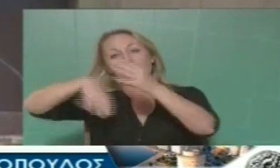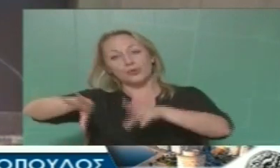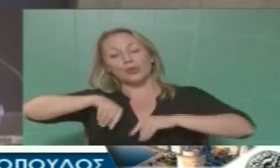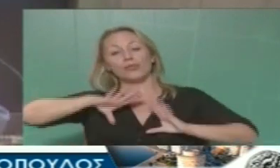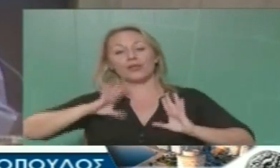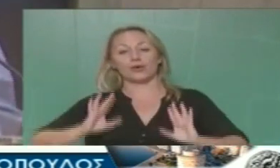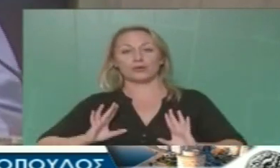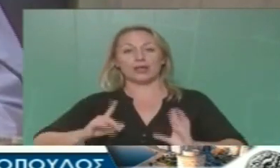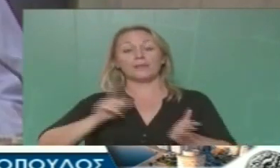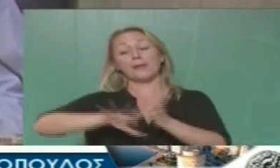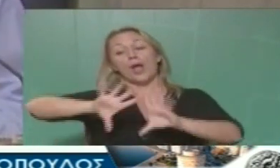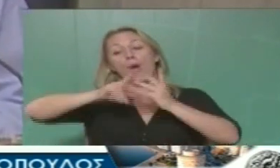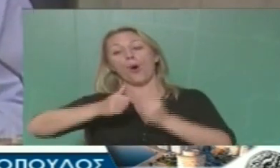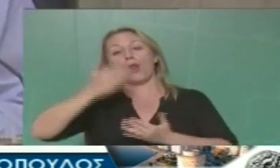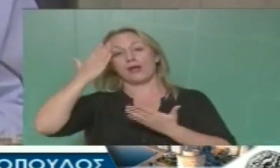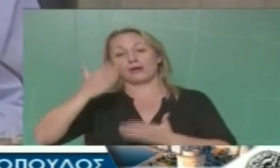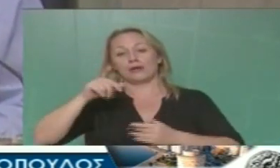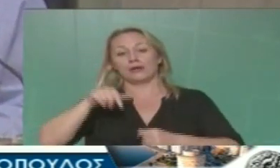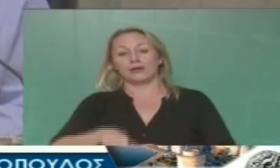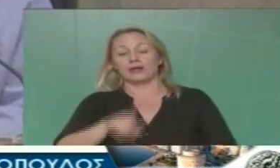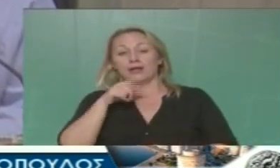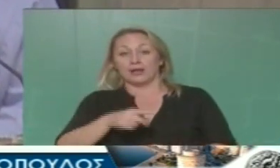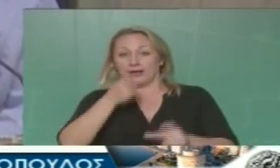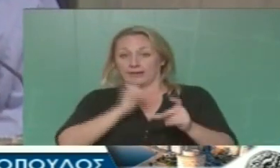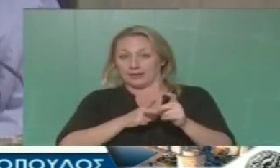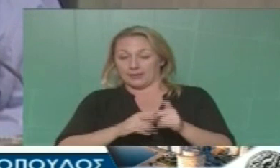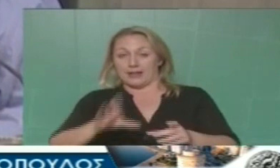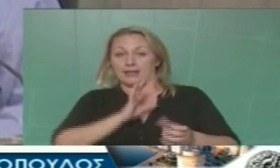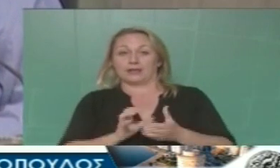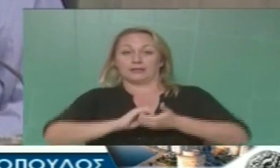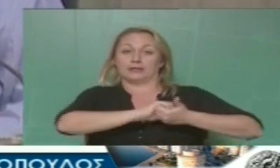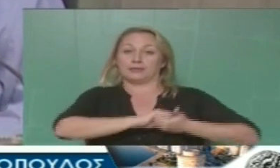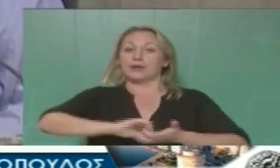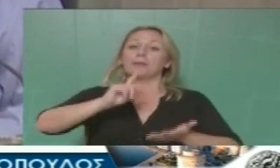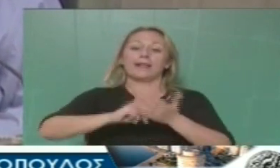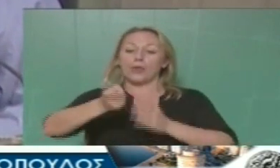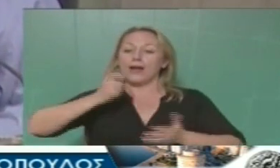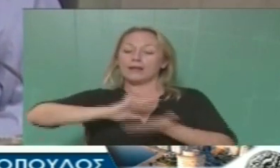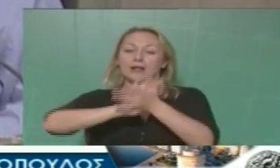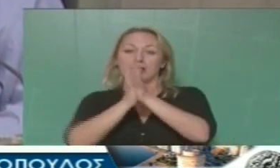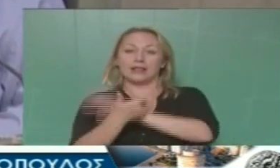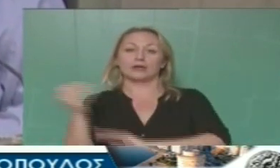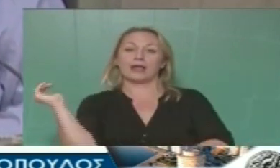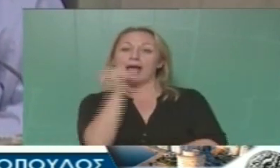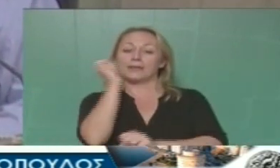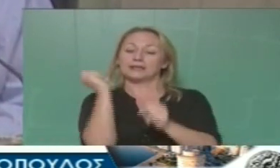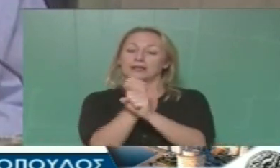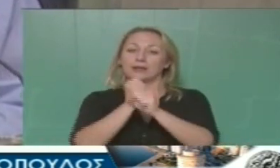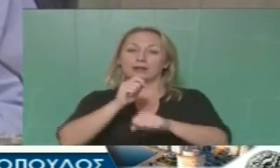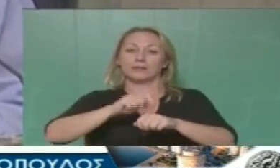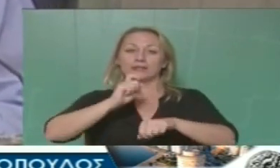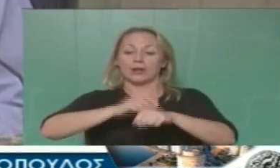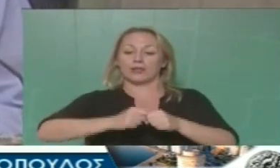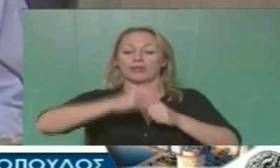πούνε. Εμάς λοιπόν στο ΚΚΕ και τη Λαϊκή Σπήρωση μας ενδιαφέρει αυτό το έγκλημα να τελειώνει, το έργο να γίνει άμεσα, χωρίς άλλες